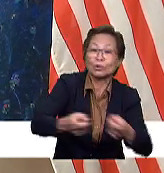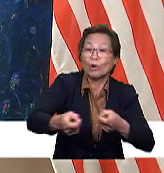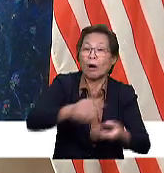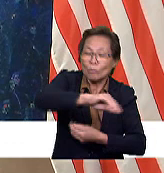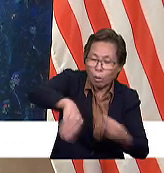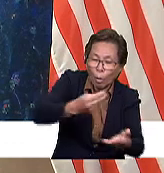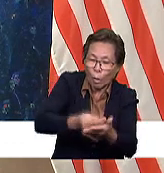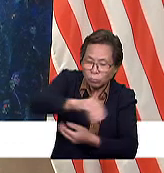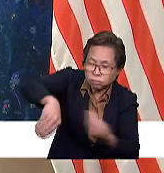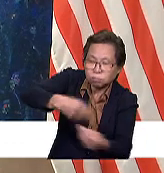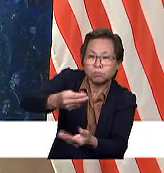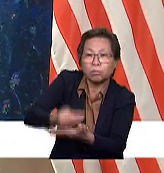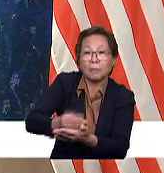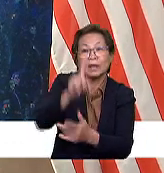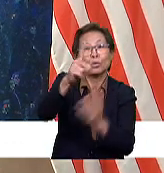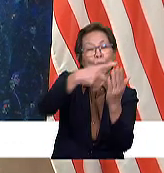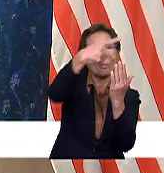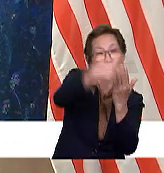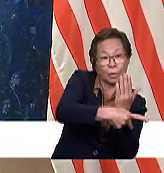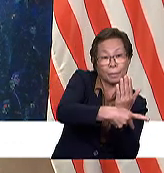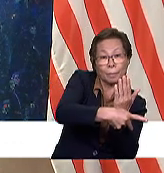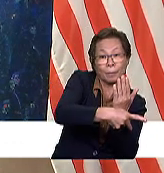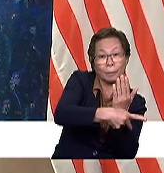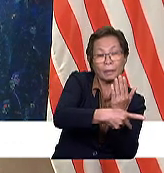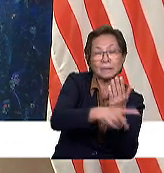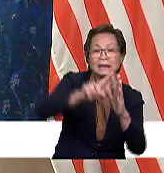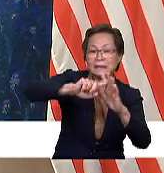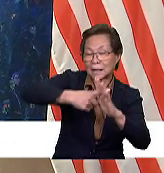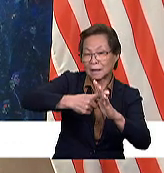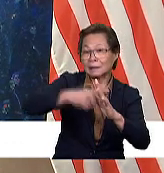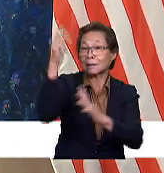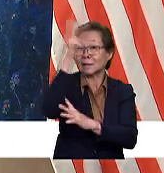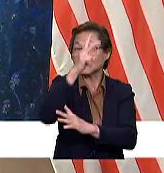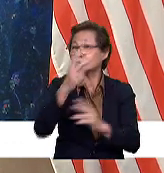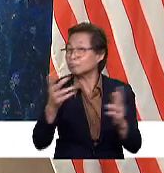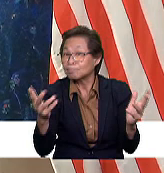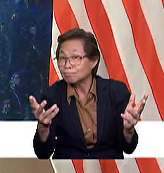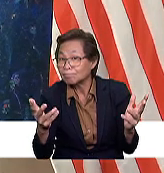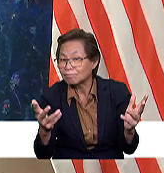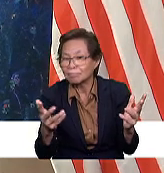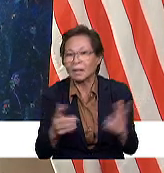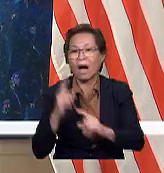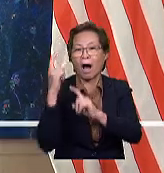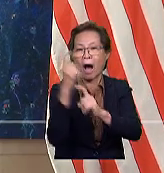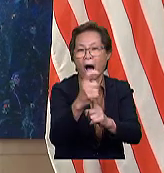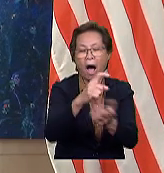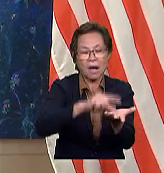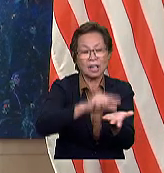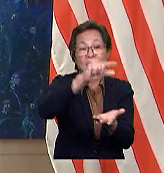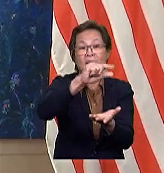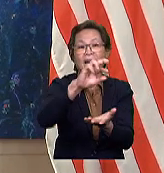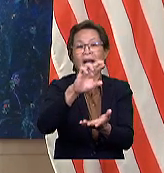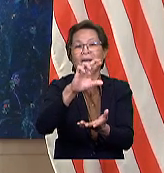salah satu inisiatif yang telah diperkenalkan oleh kerajaan adalah melalui pemberian Grant